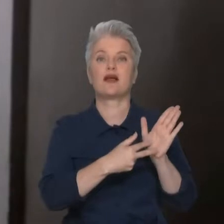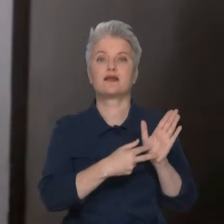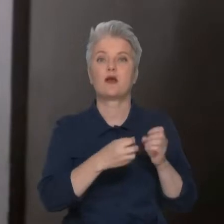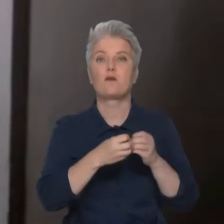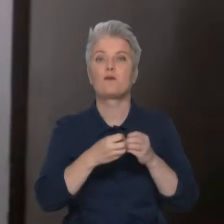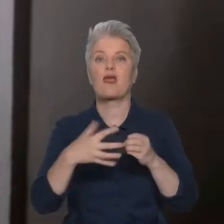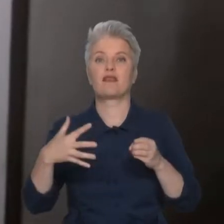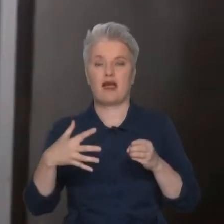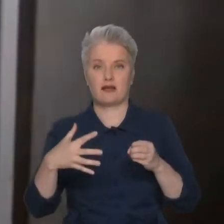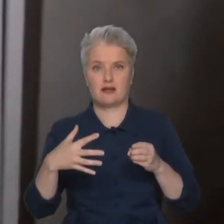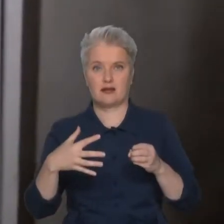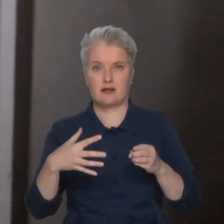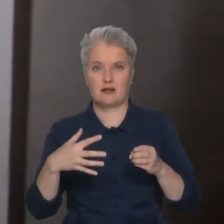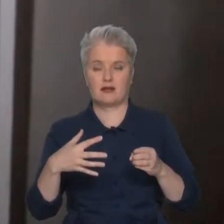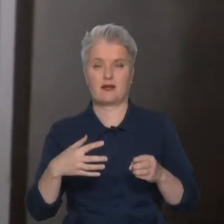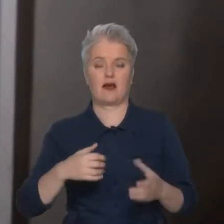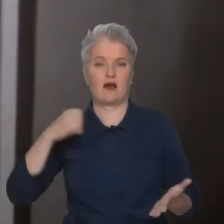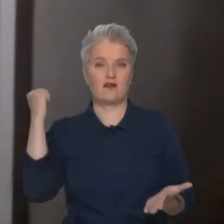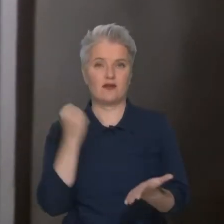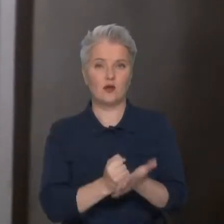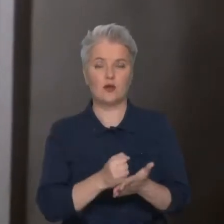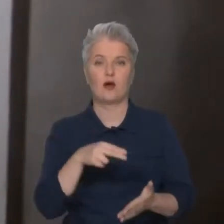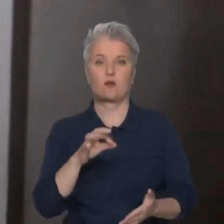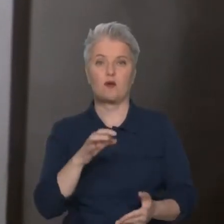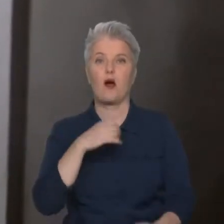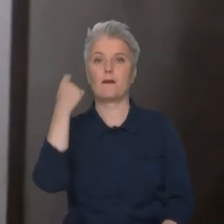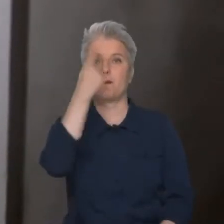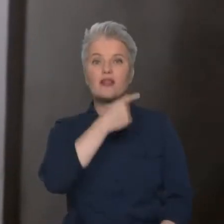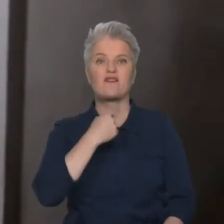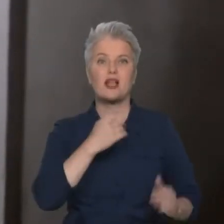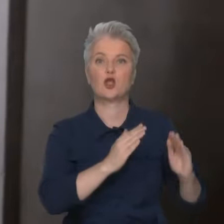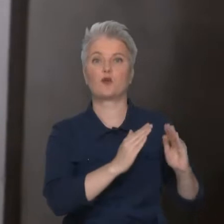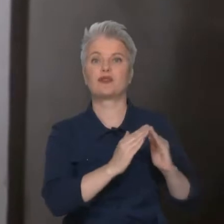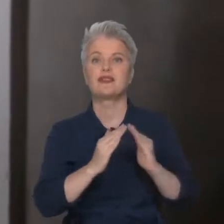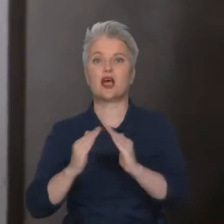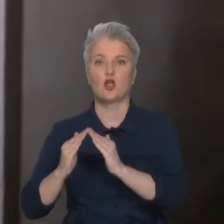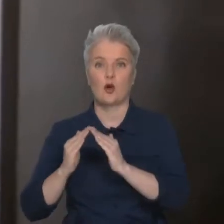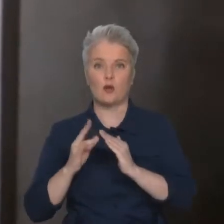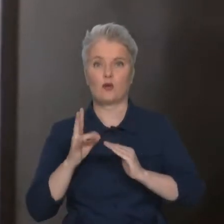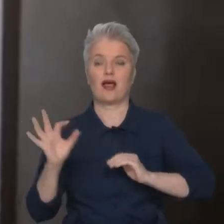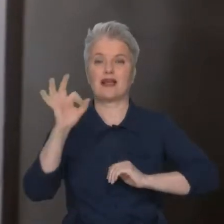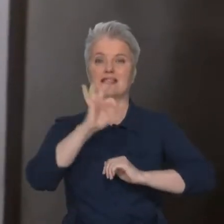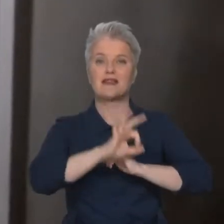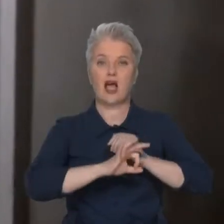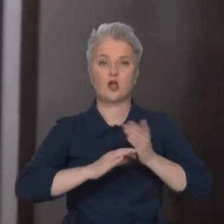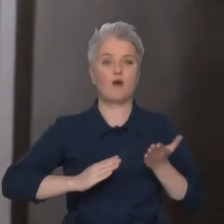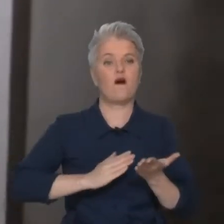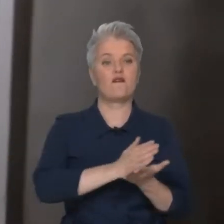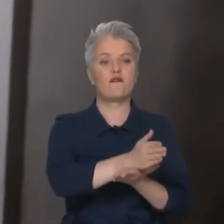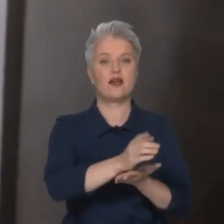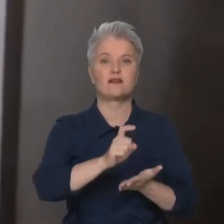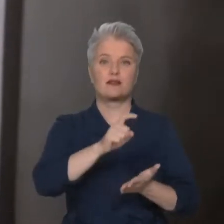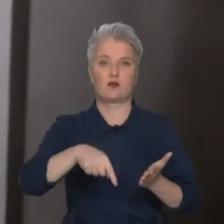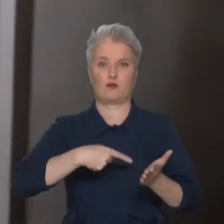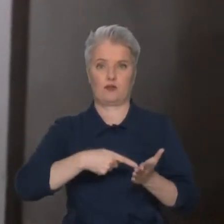18:15. Влучила по приватному сектору на західному виїзді з міста. Власне, тут